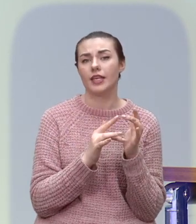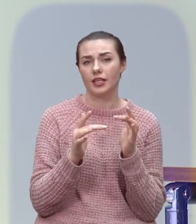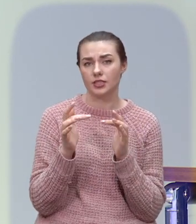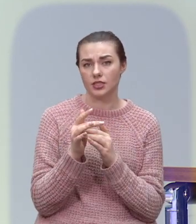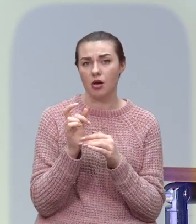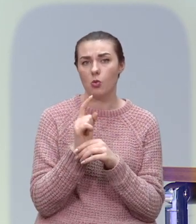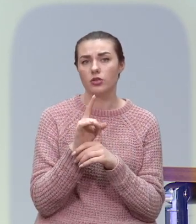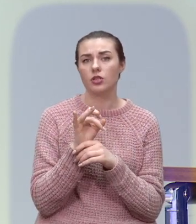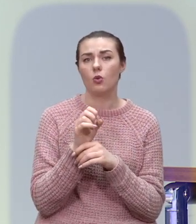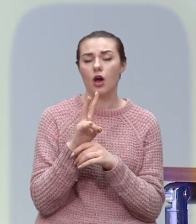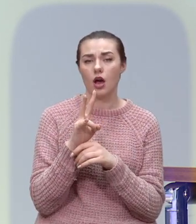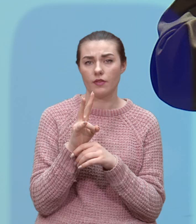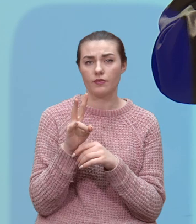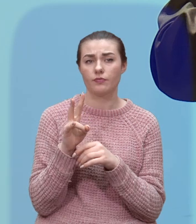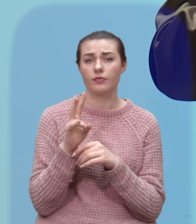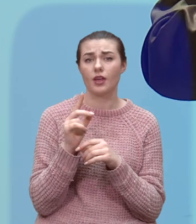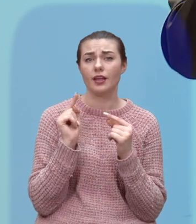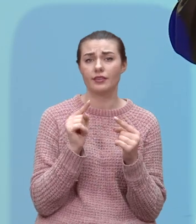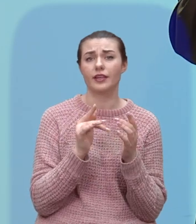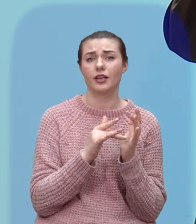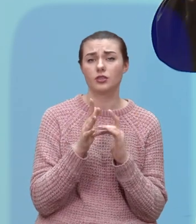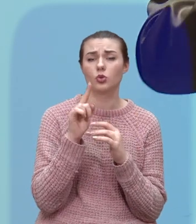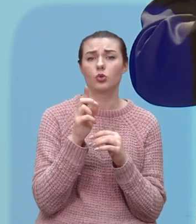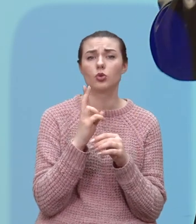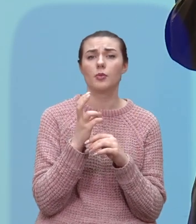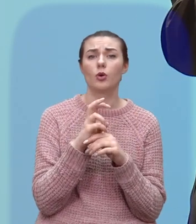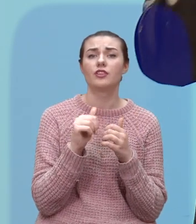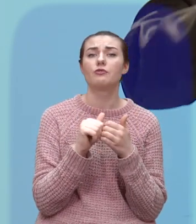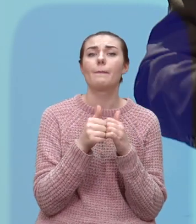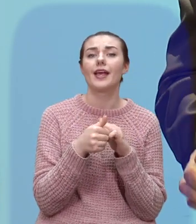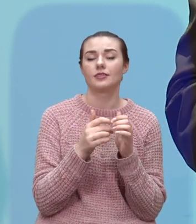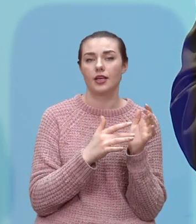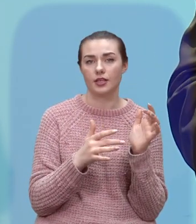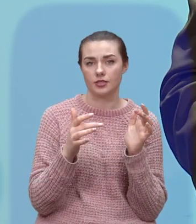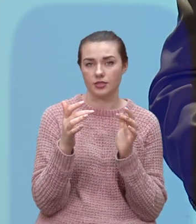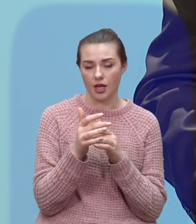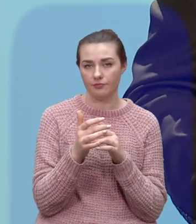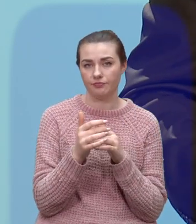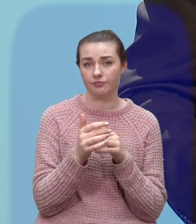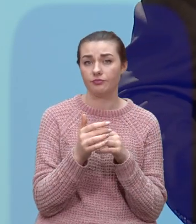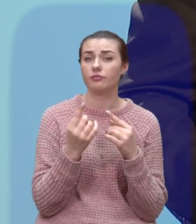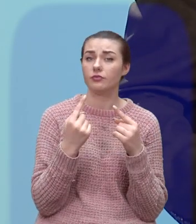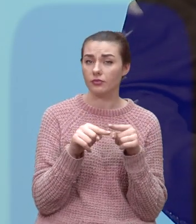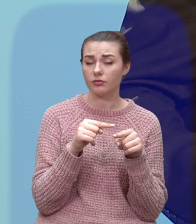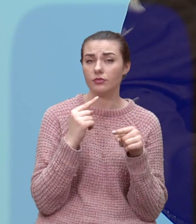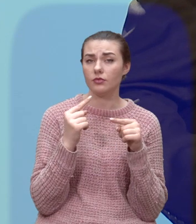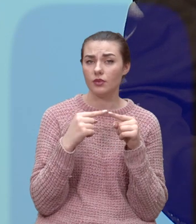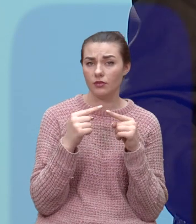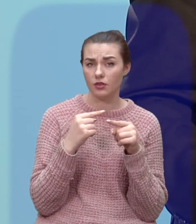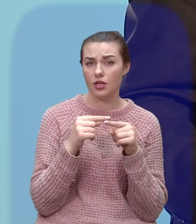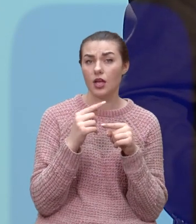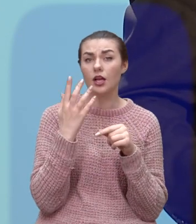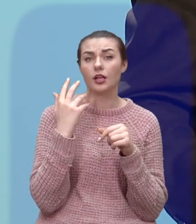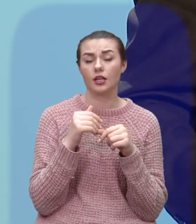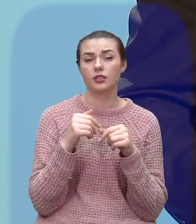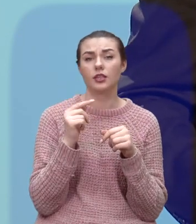апостолом иоанном антихрист тот кто вместо приходит вместо в мир за христа на а то есть иначе говоря